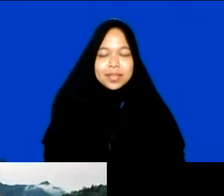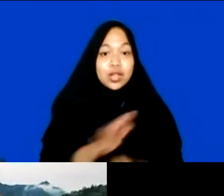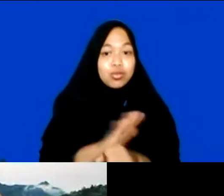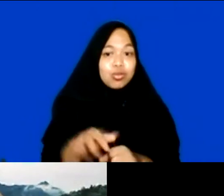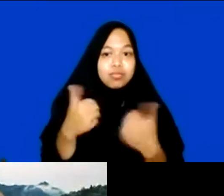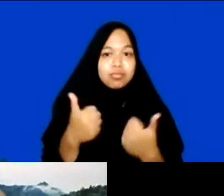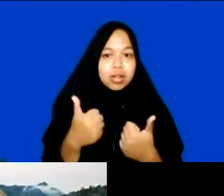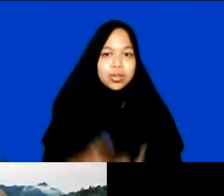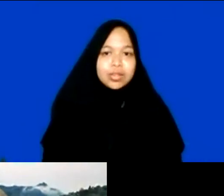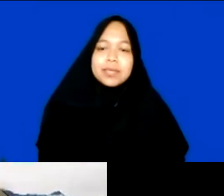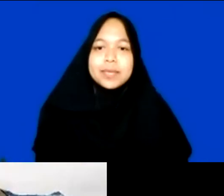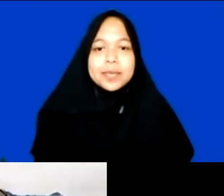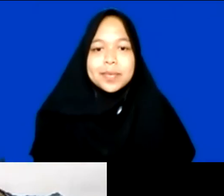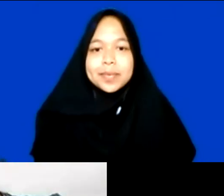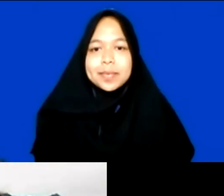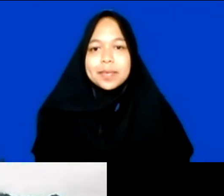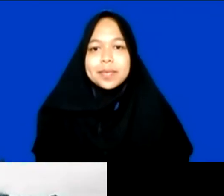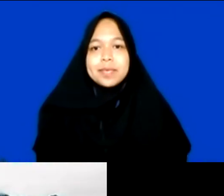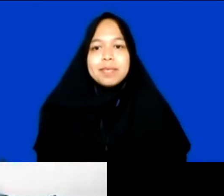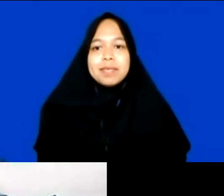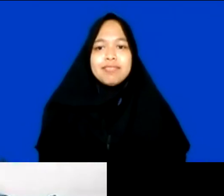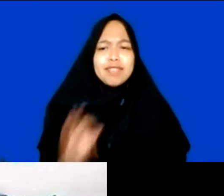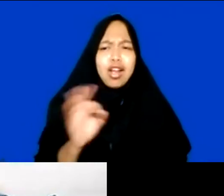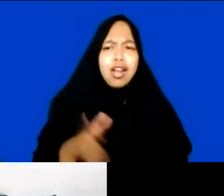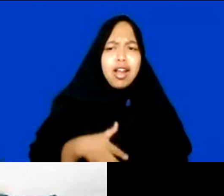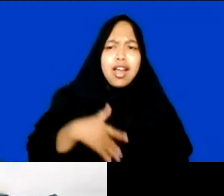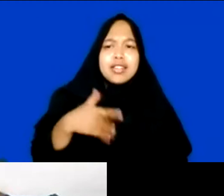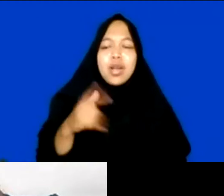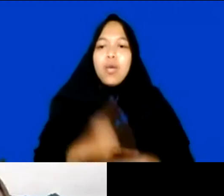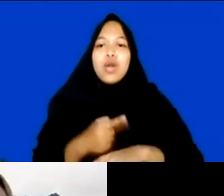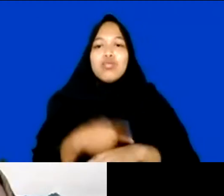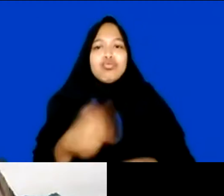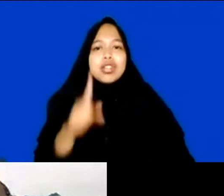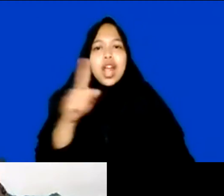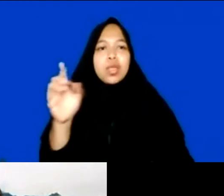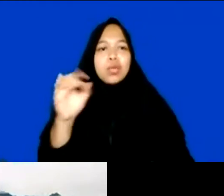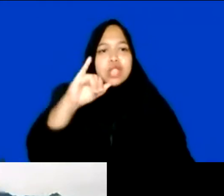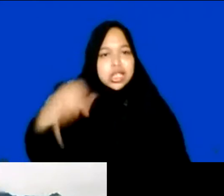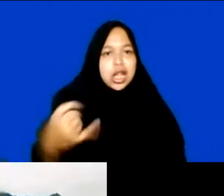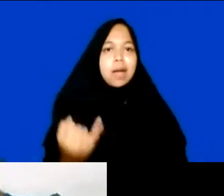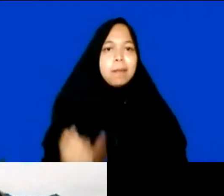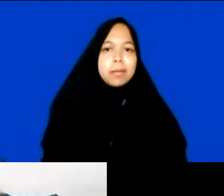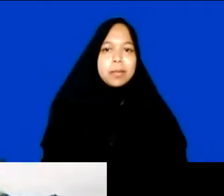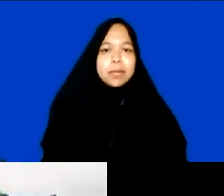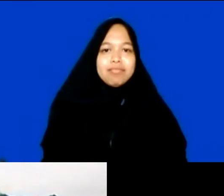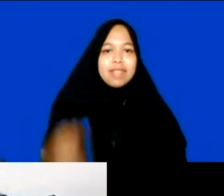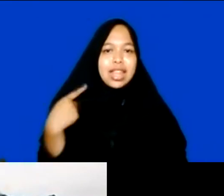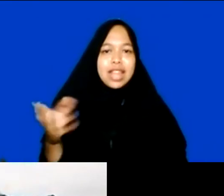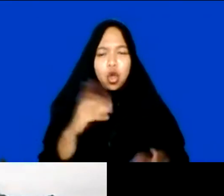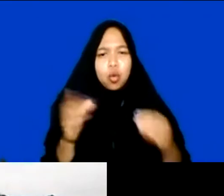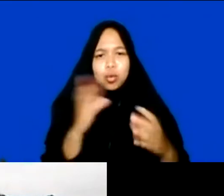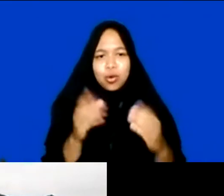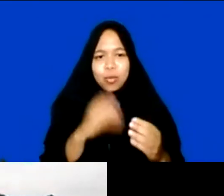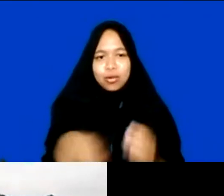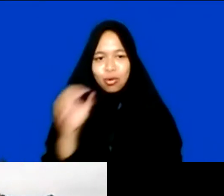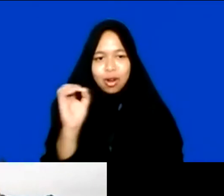sekali. Oke, Kak, tidak terasa nih waktunya udah 1 jam lebih nih kita ngobrol-ngobrol bareng dengan Mas Kira ya, saking asiknya